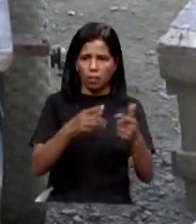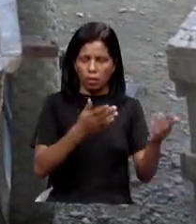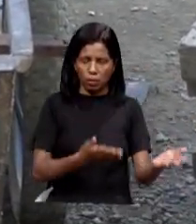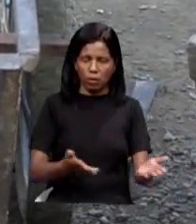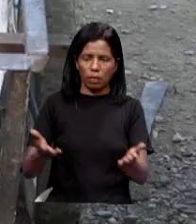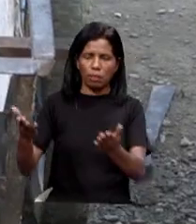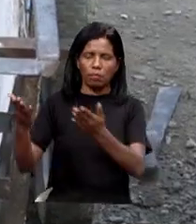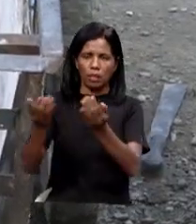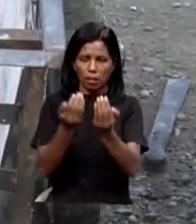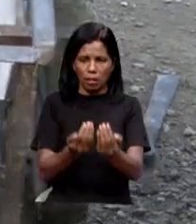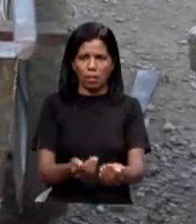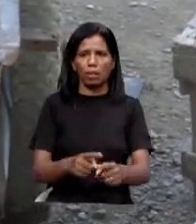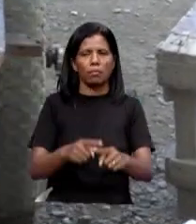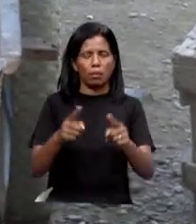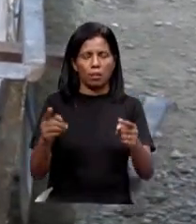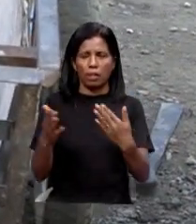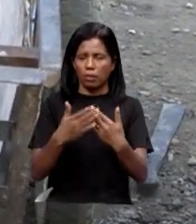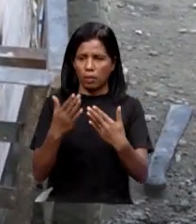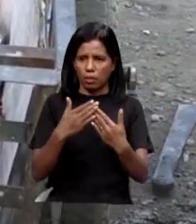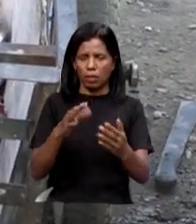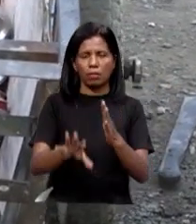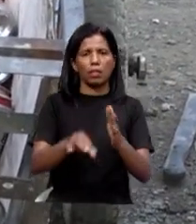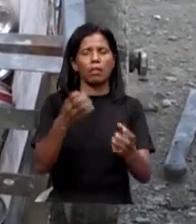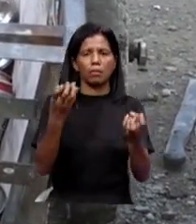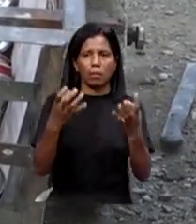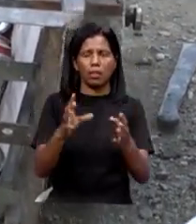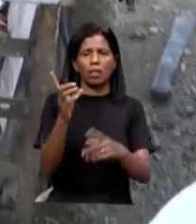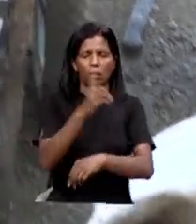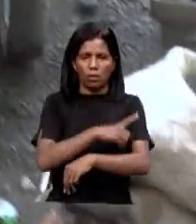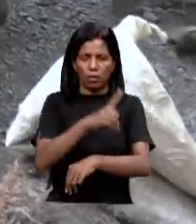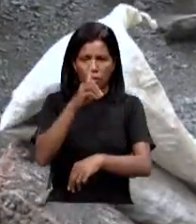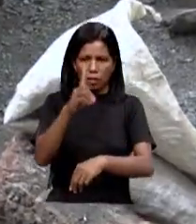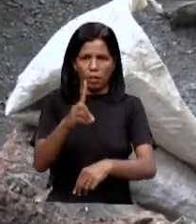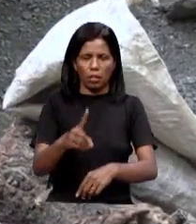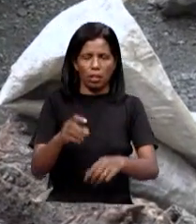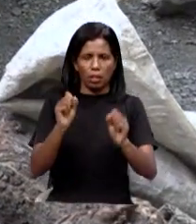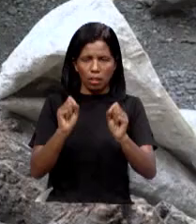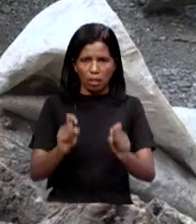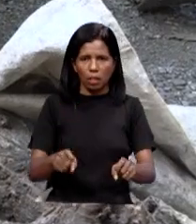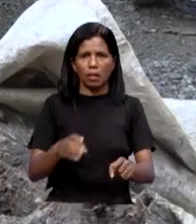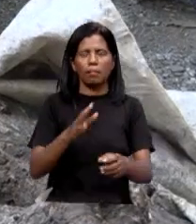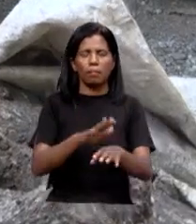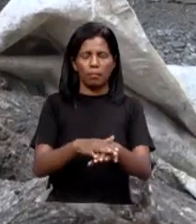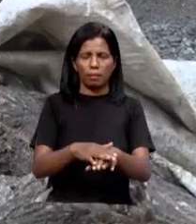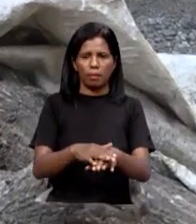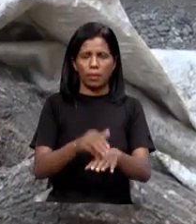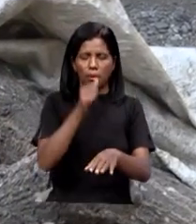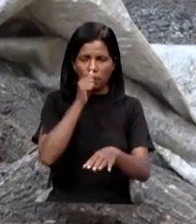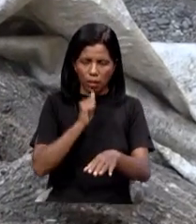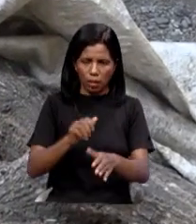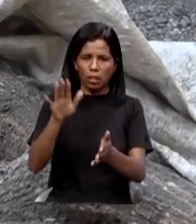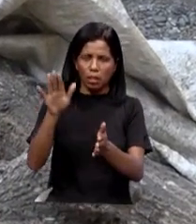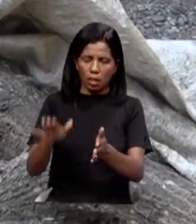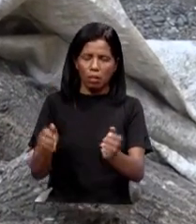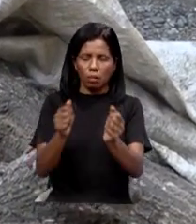batetu. Mai be, la fasil atu hetam barak iha lorong ida. Nia tenki pasensia hili no bou hamutu to